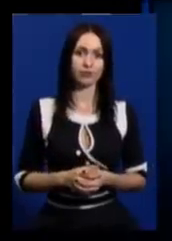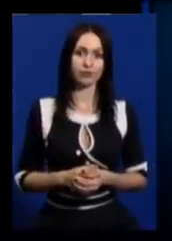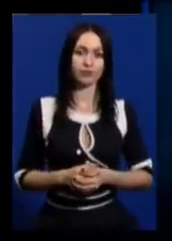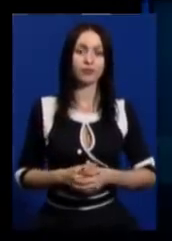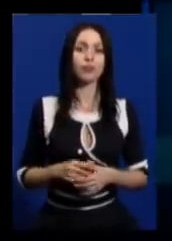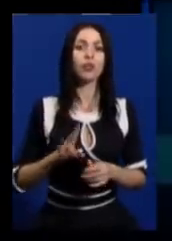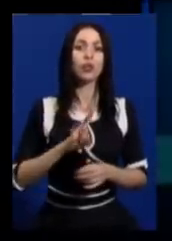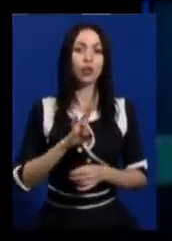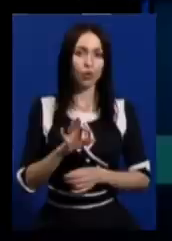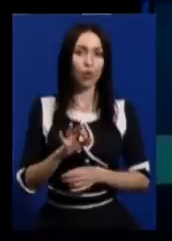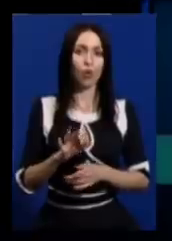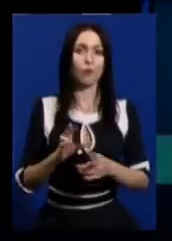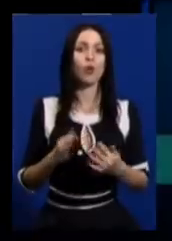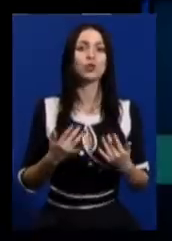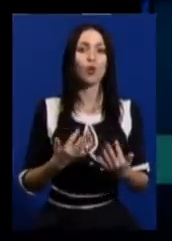Но поскольку